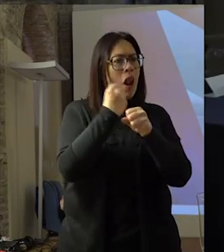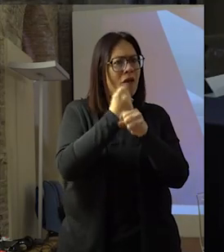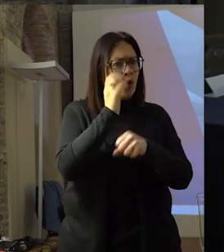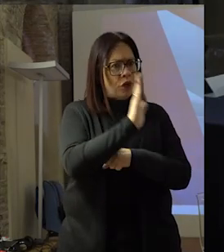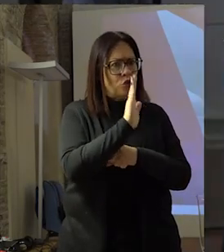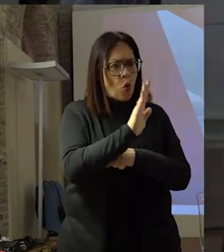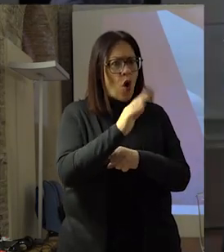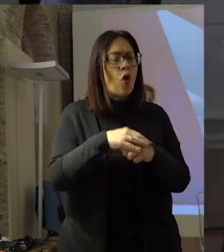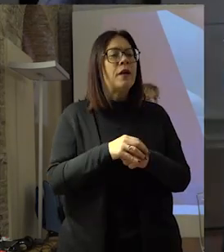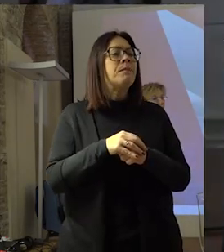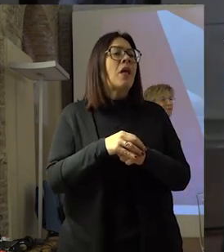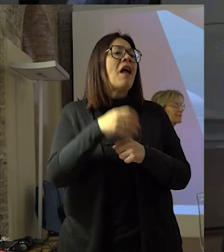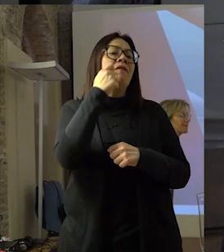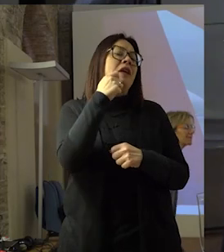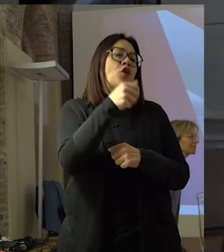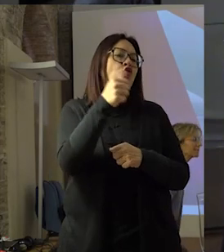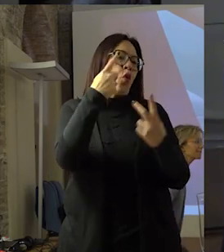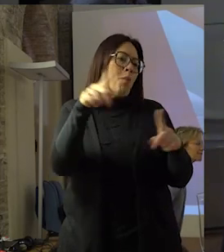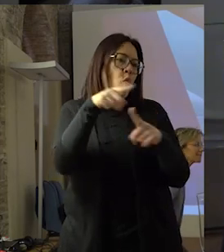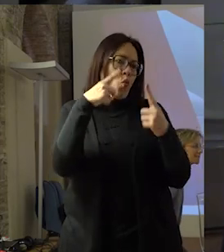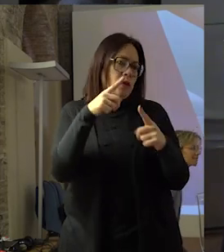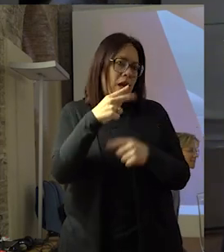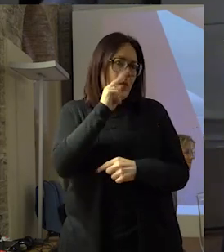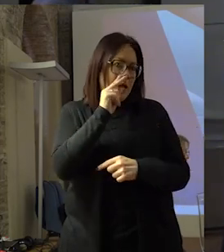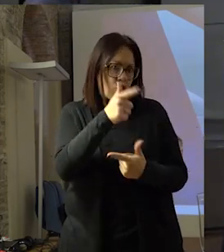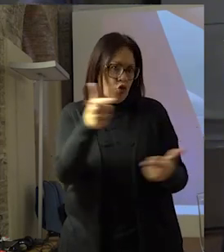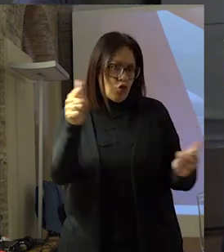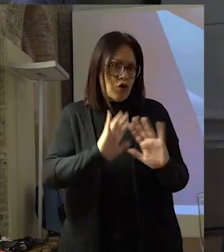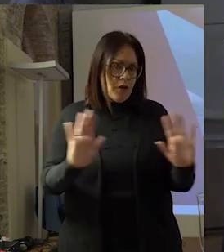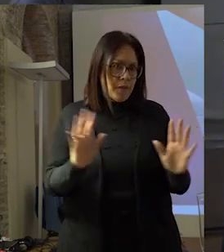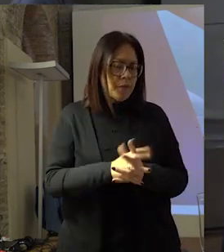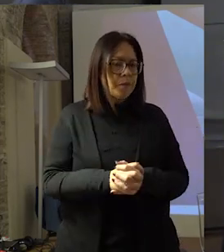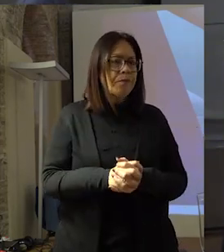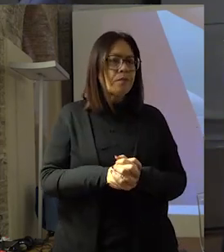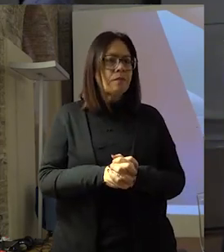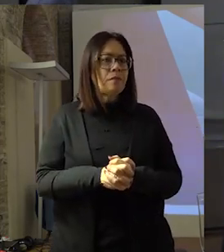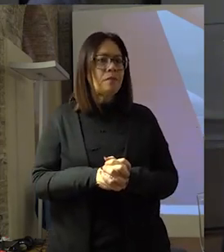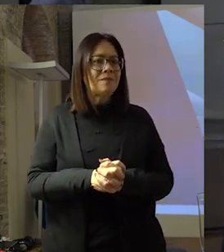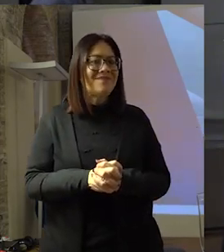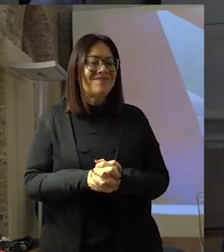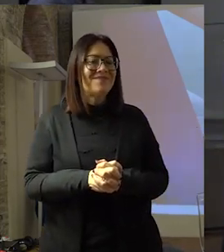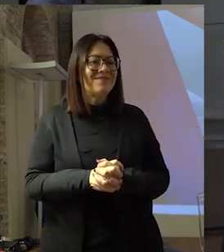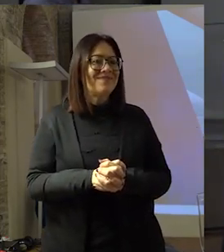Poi Andreina, la dottoressa Di Brino, che ringraziamo, ci leggerà alcuni suoi pensieri.